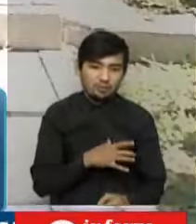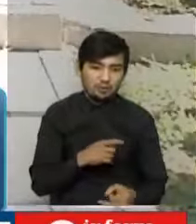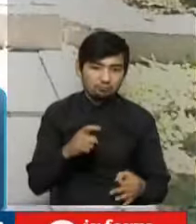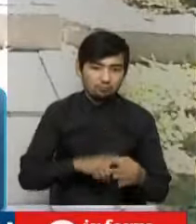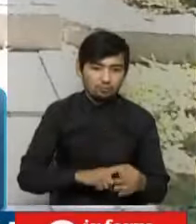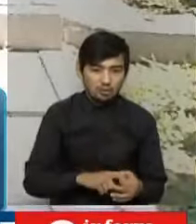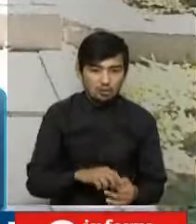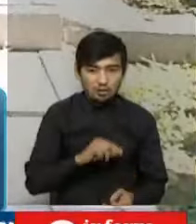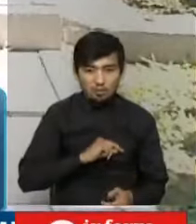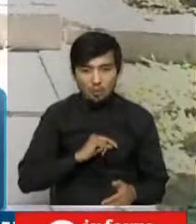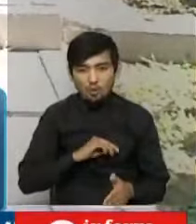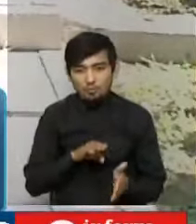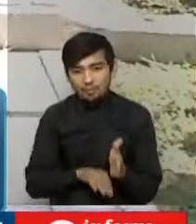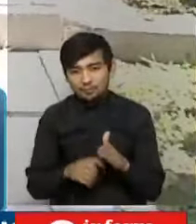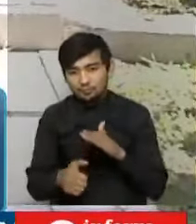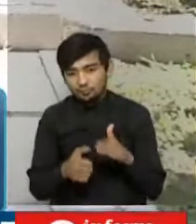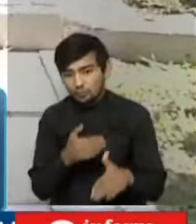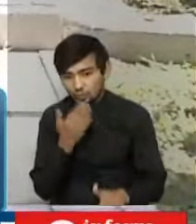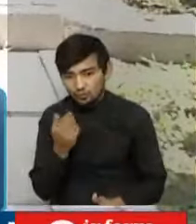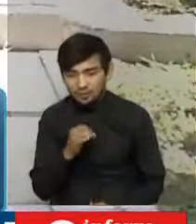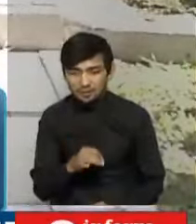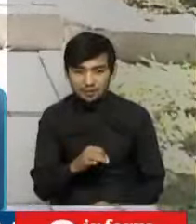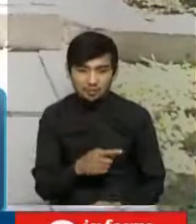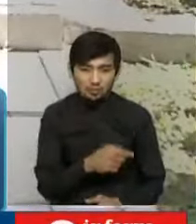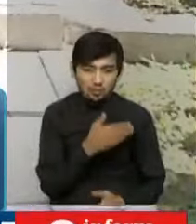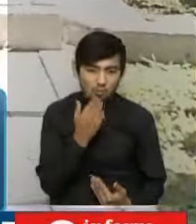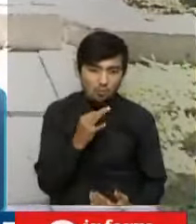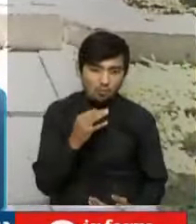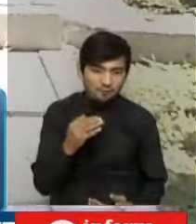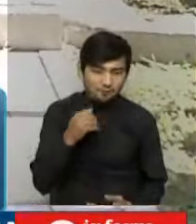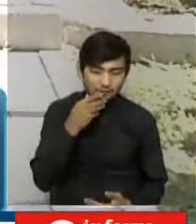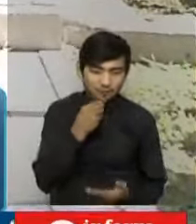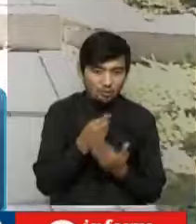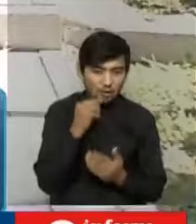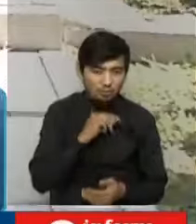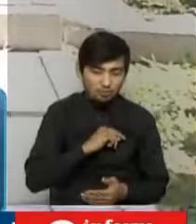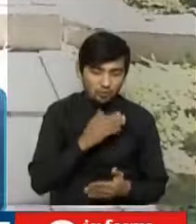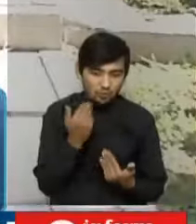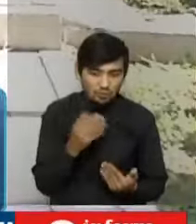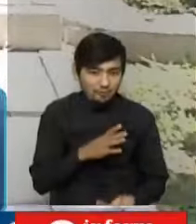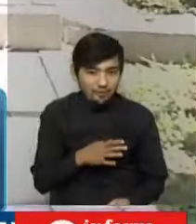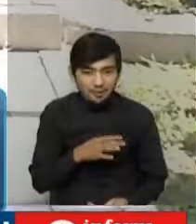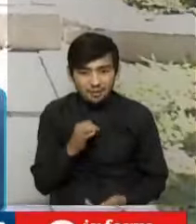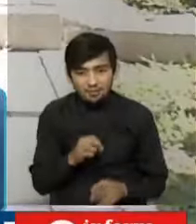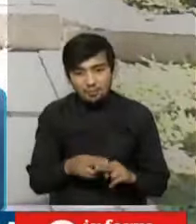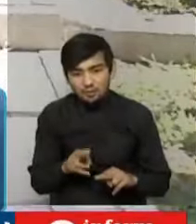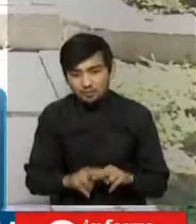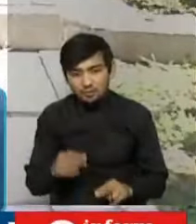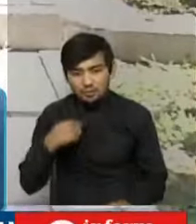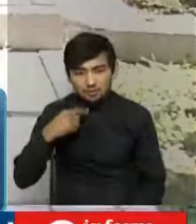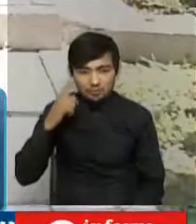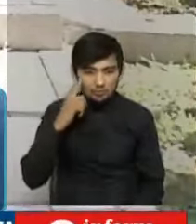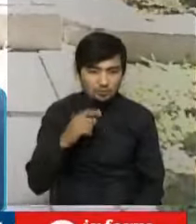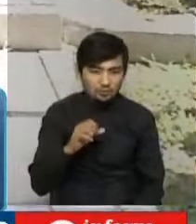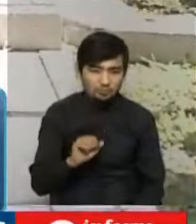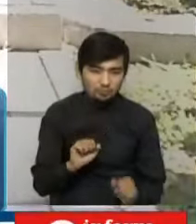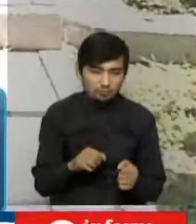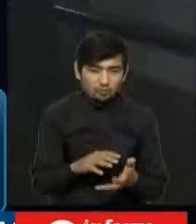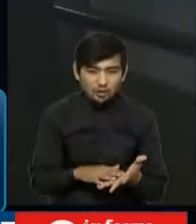качестве безработных лиц, но, тем не менее, не имеют какую-то официальную работу. Поэтому здесь вот такой вот, мне кажется, аспект, который можно еще